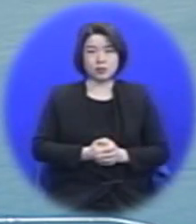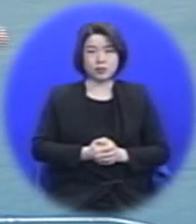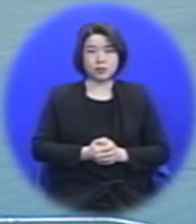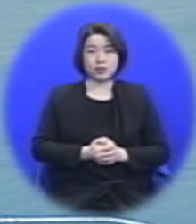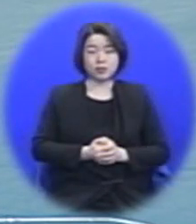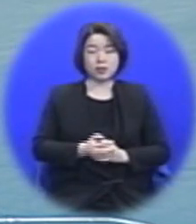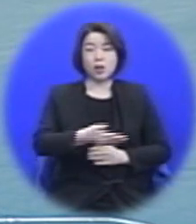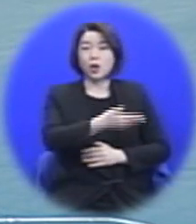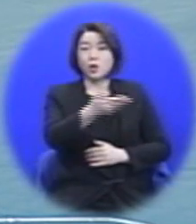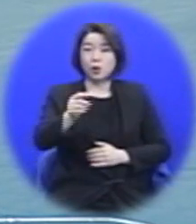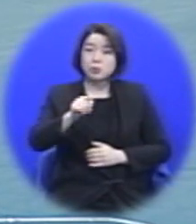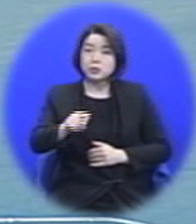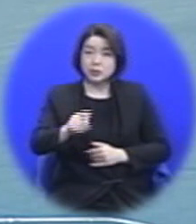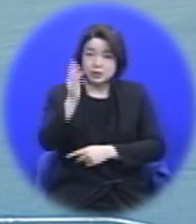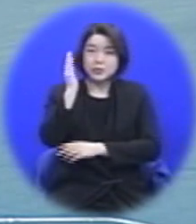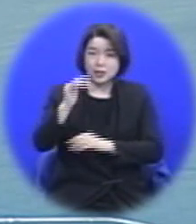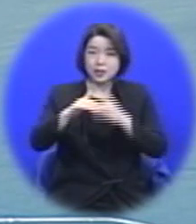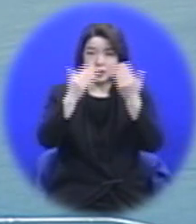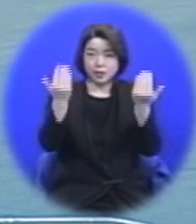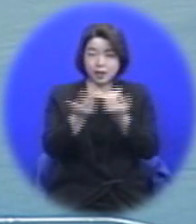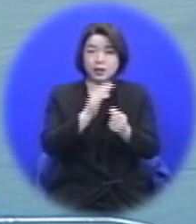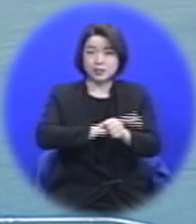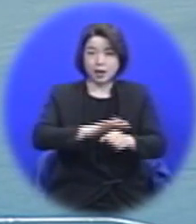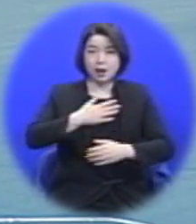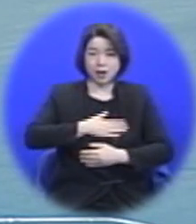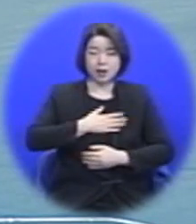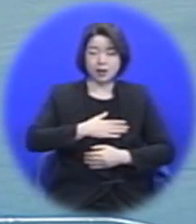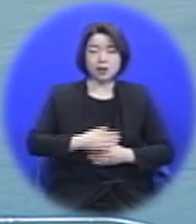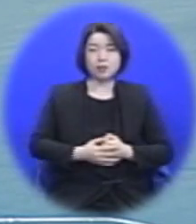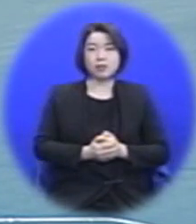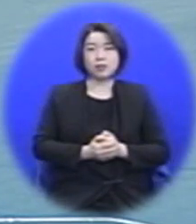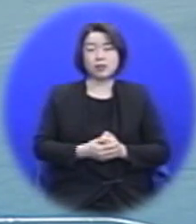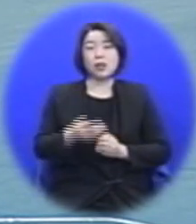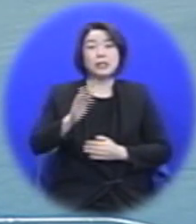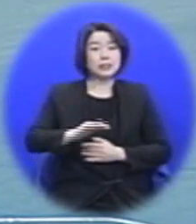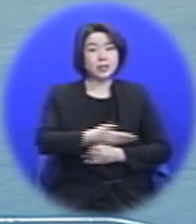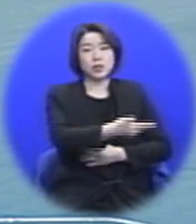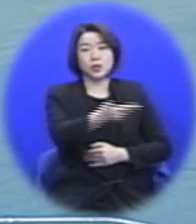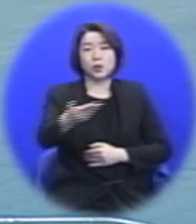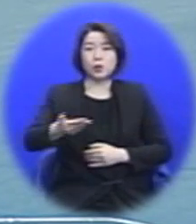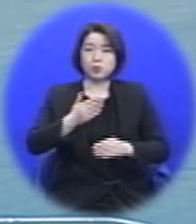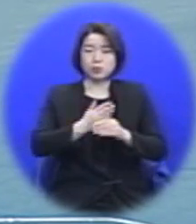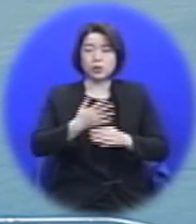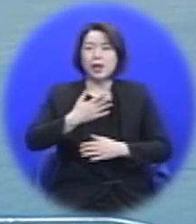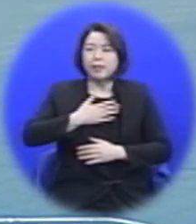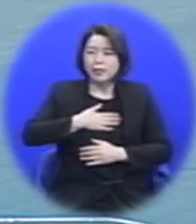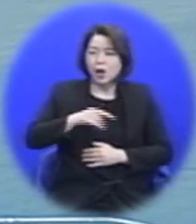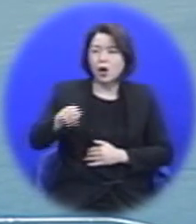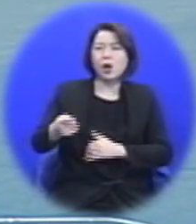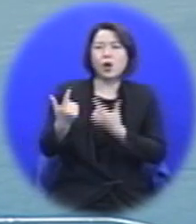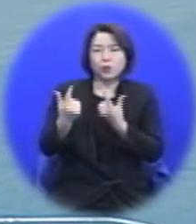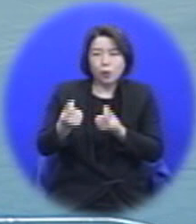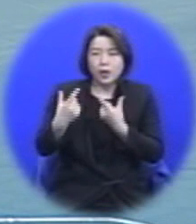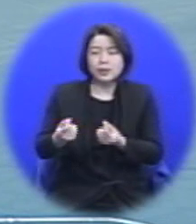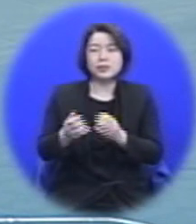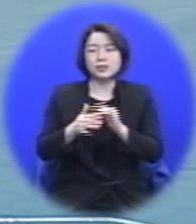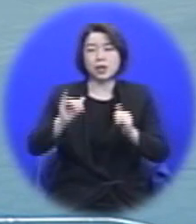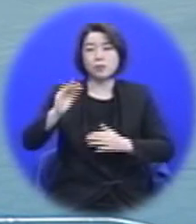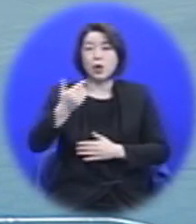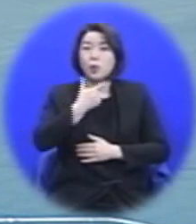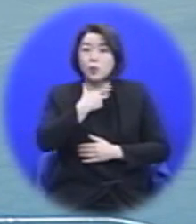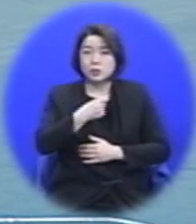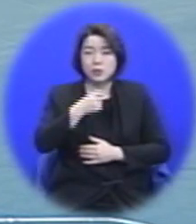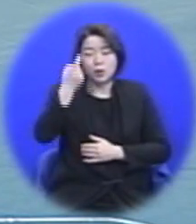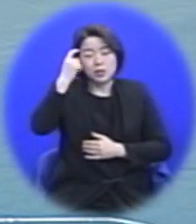여러분, 그 이야기를 다 잘 아실 것입니다. 그러나 여러분 중에 나도 그와 같은 사람이 되어야 되겠다고